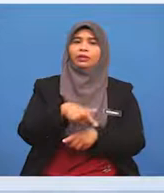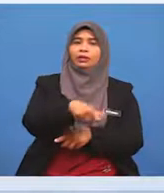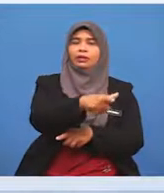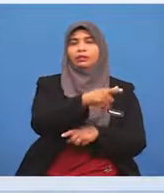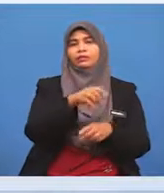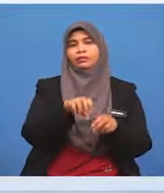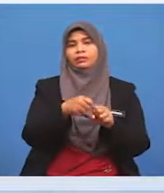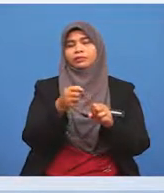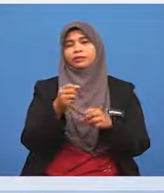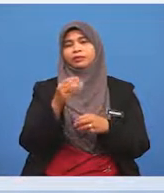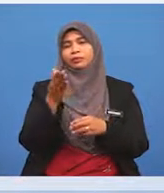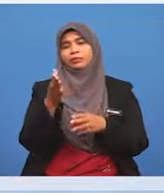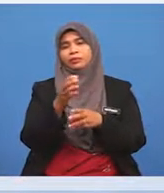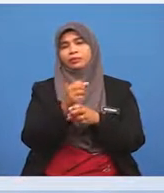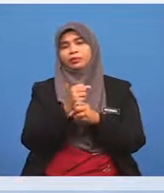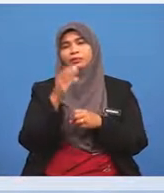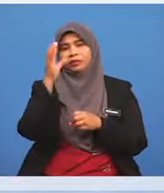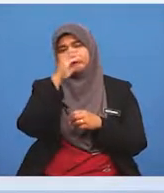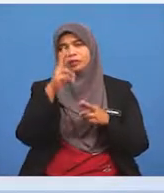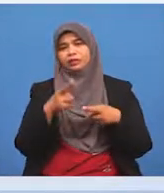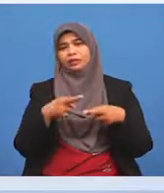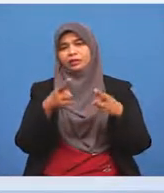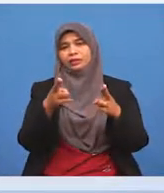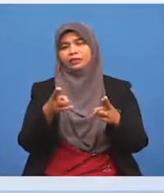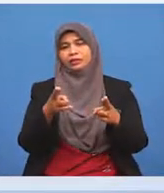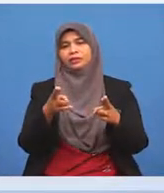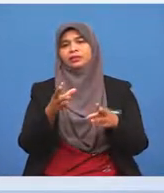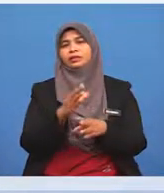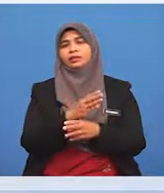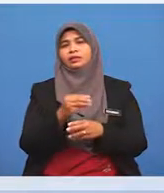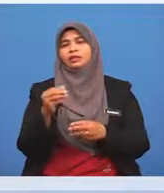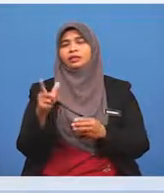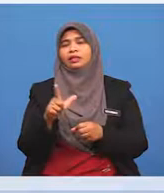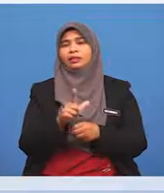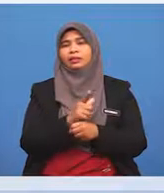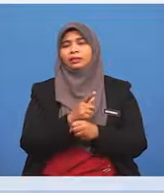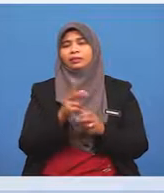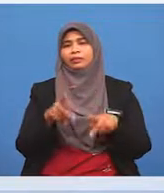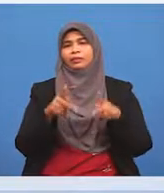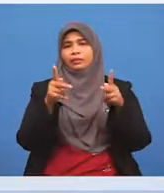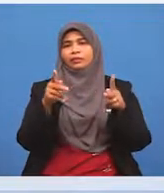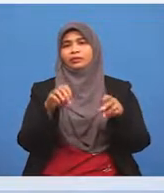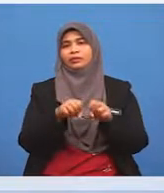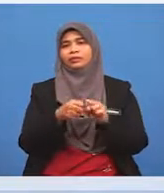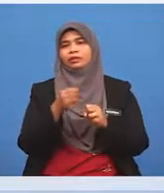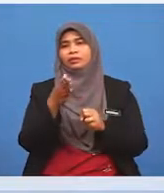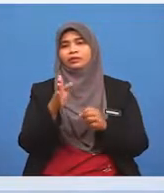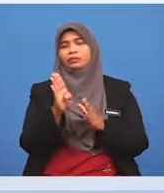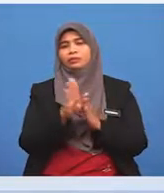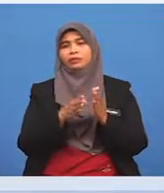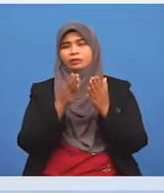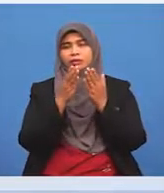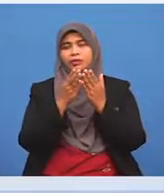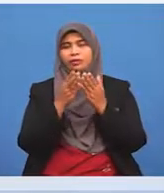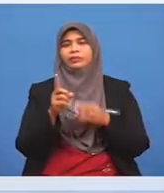kamu bersyukur. Dia memasukkan malam ke dalam siang dan memasukkan siang ke dalam malam